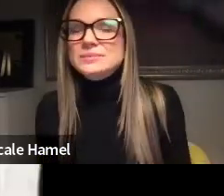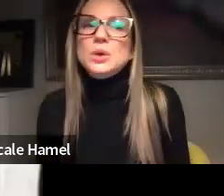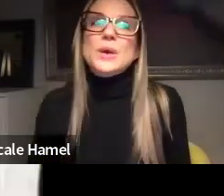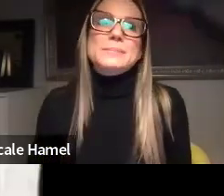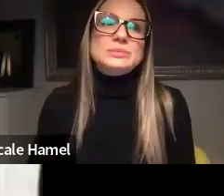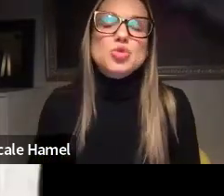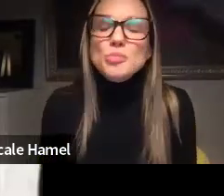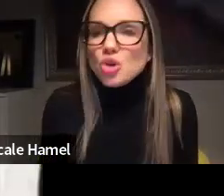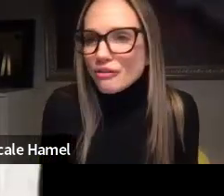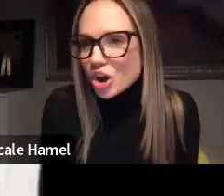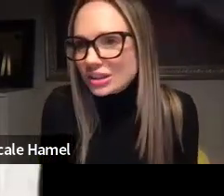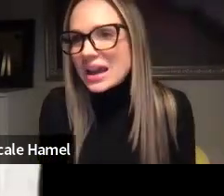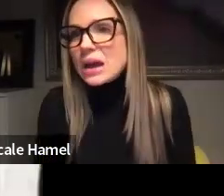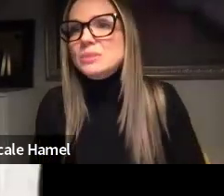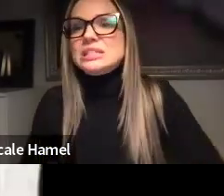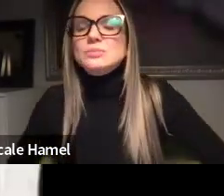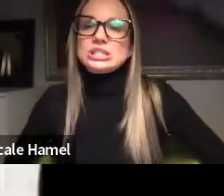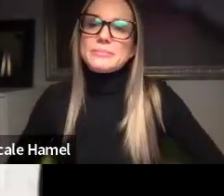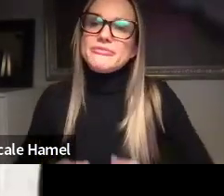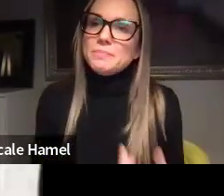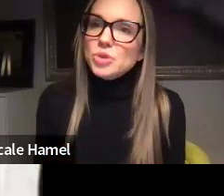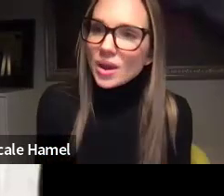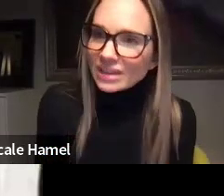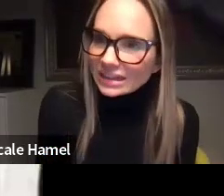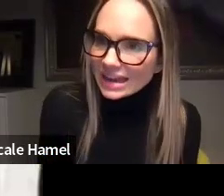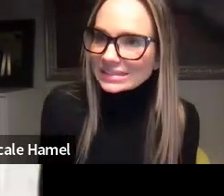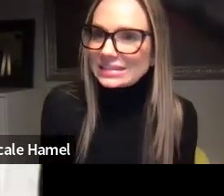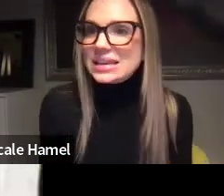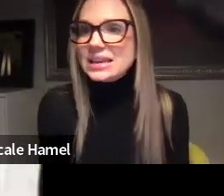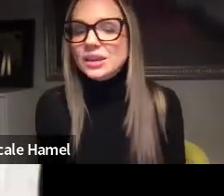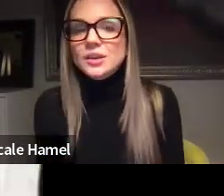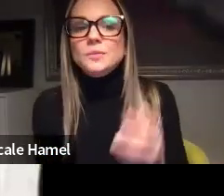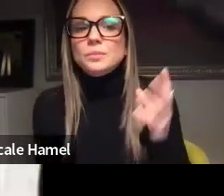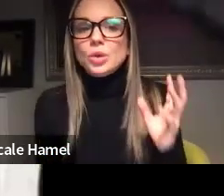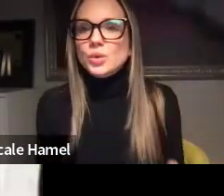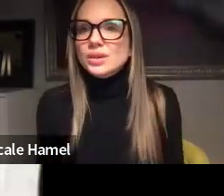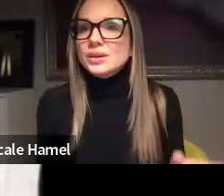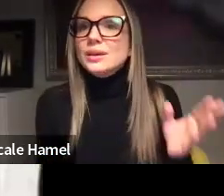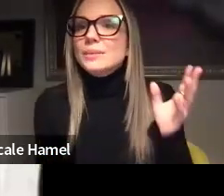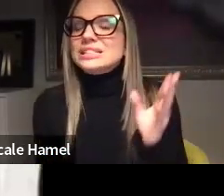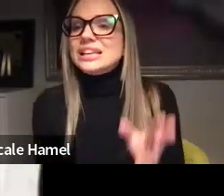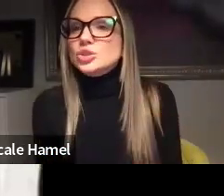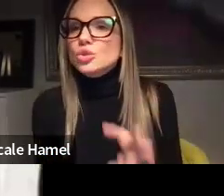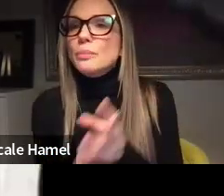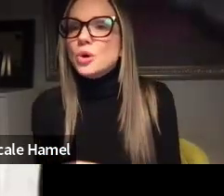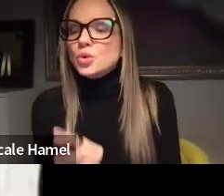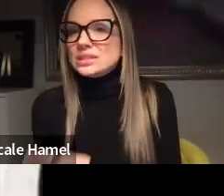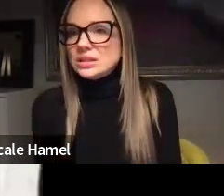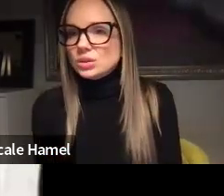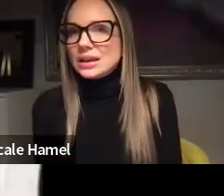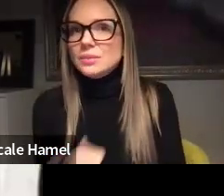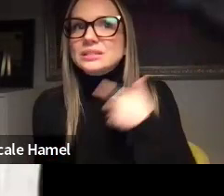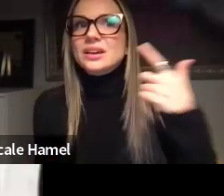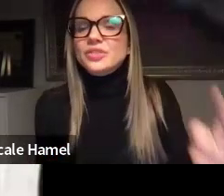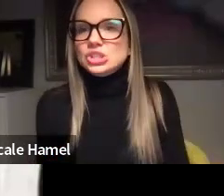Pourquoi? Là, vous allez me dire, ouais, mais c'est beaucoup plus confortable. Il me semble que ça me fait mieux avec l'élastique. Oui, mais ça dure pas